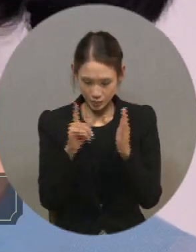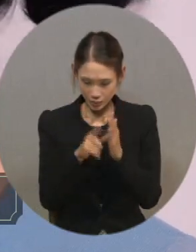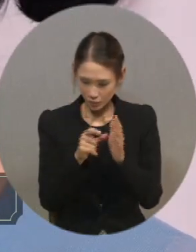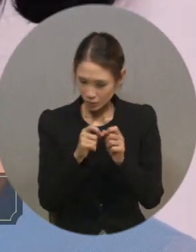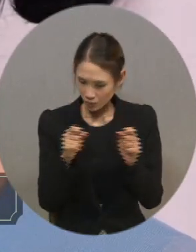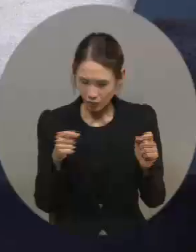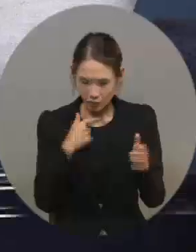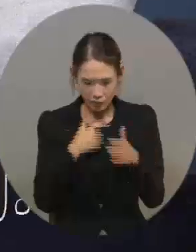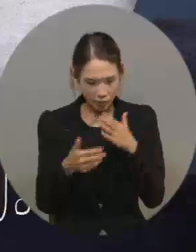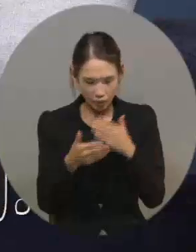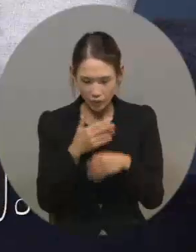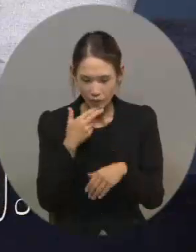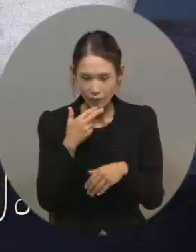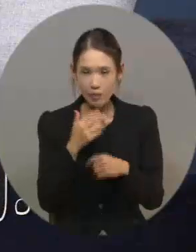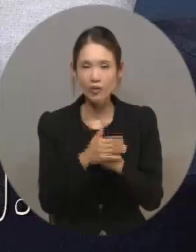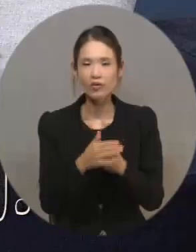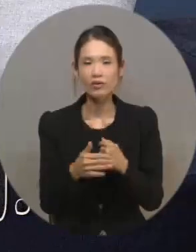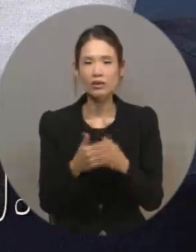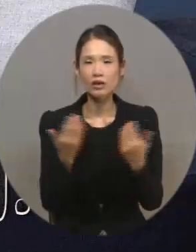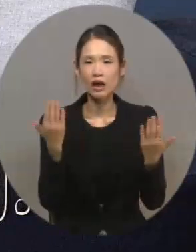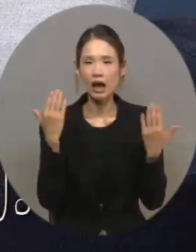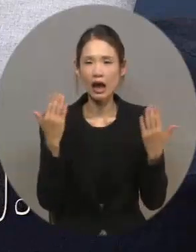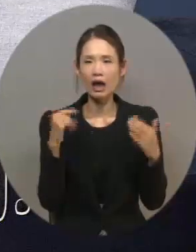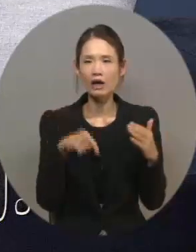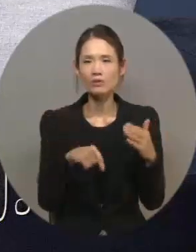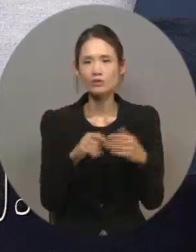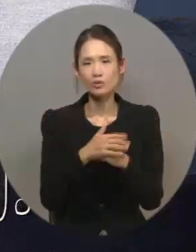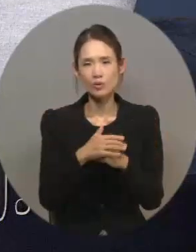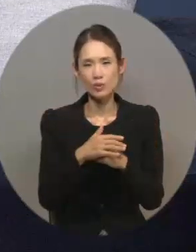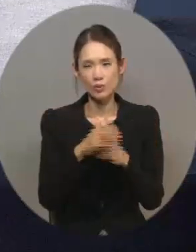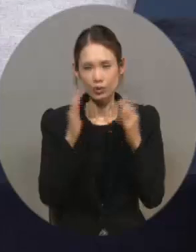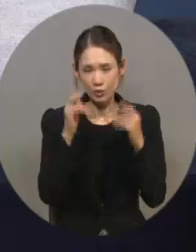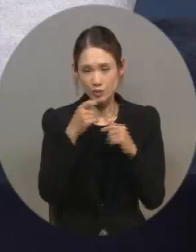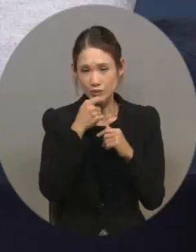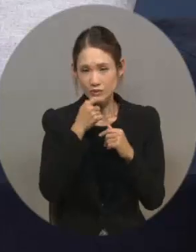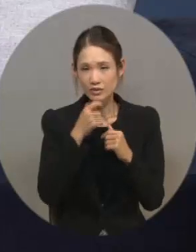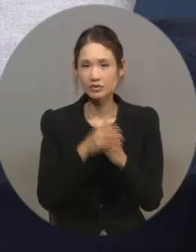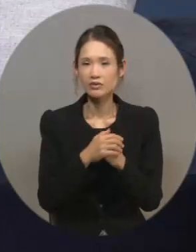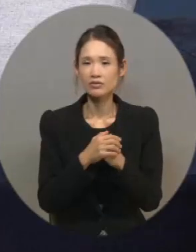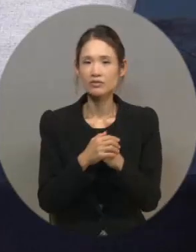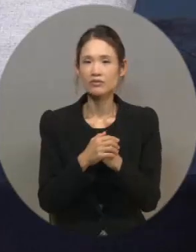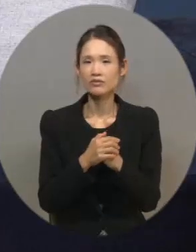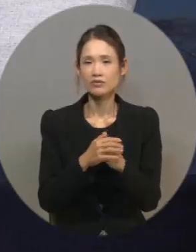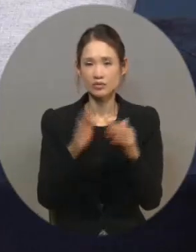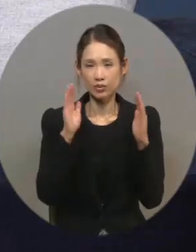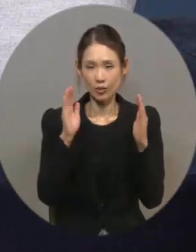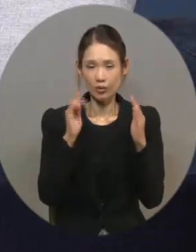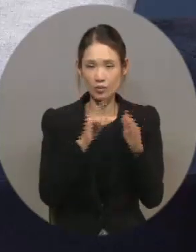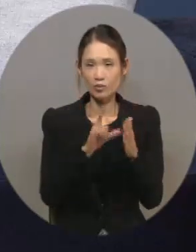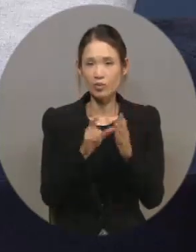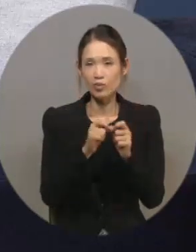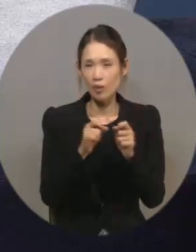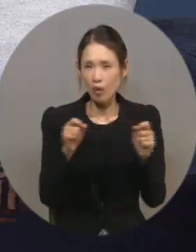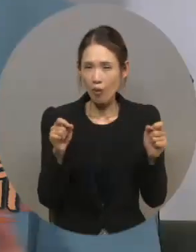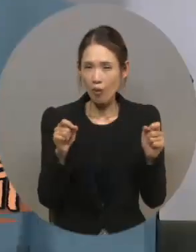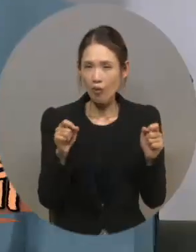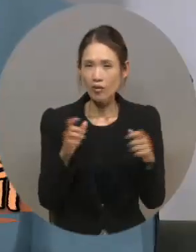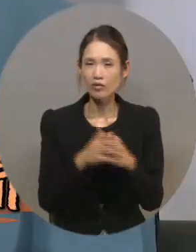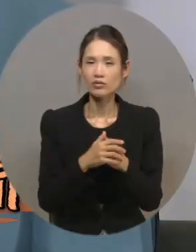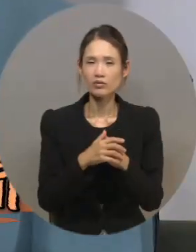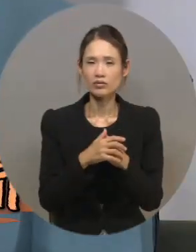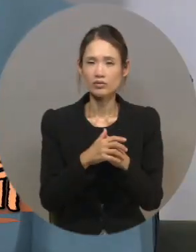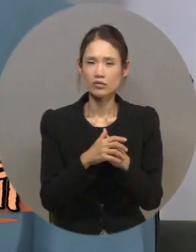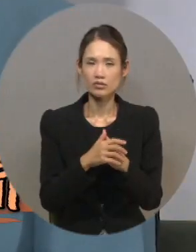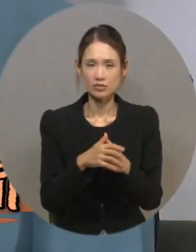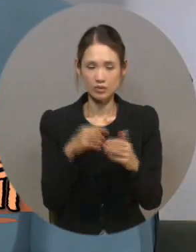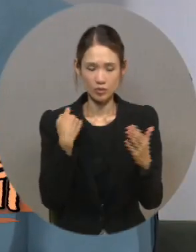안 해봤잖아요. 한국 애들도 공부하기 싫어하는데 예, 그래서 공부를 너무 오랜 기간, 장기간 이제